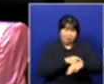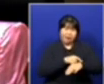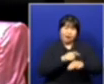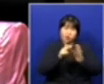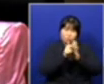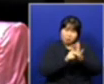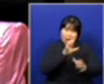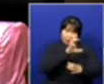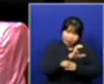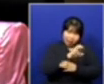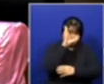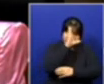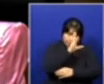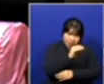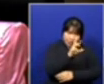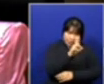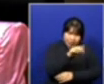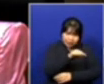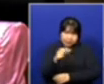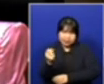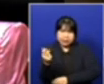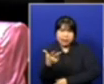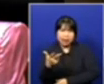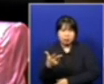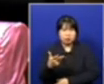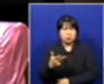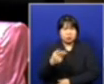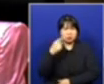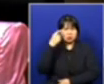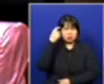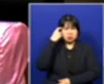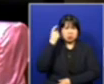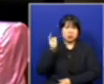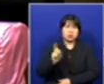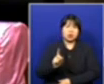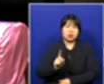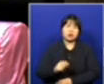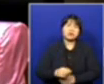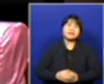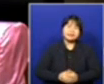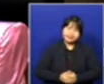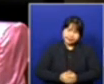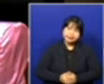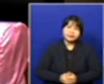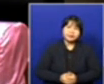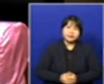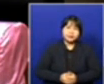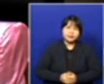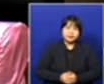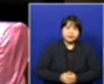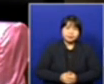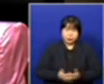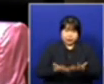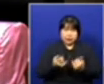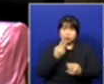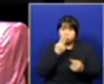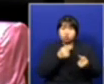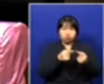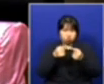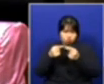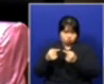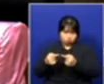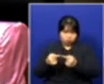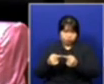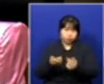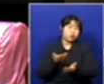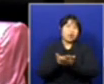ห้าทุ่มเที่ยงคืนถึงตีสามอะไรโอ้ช่างคิดอ่ะท่านประธานที่เคารพครับไปดูต่อนะครับว่าเ